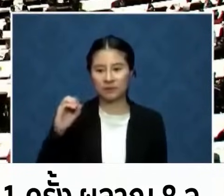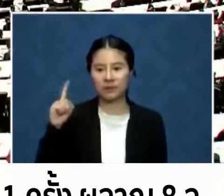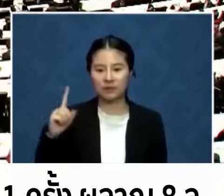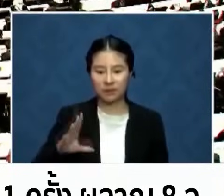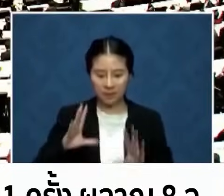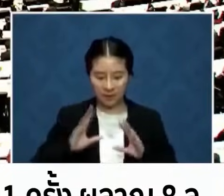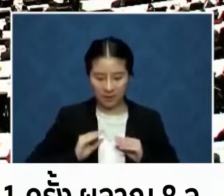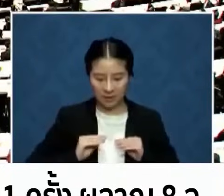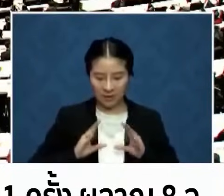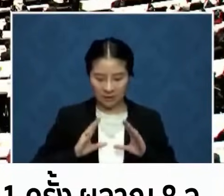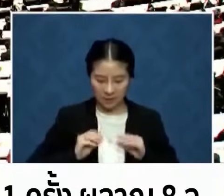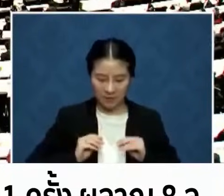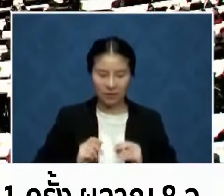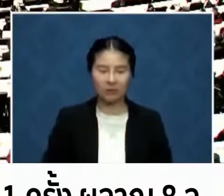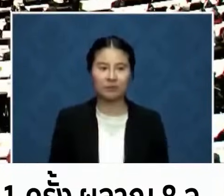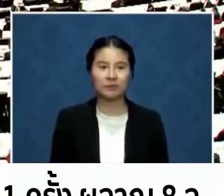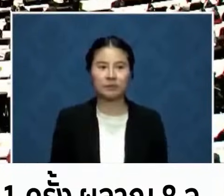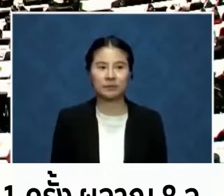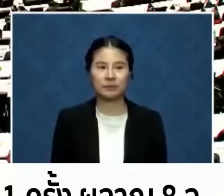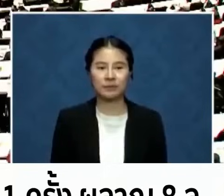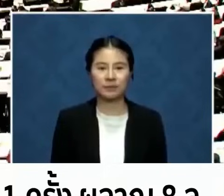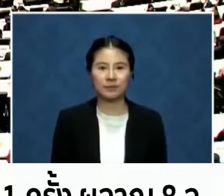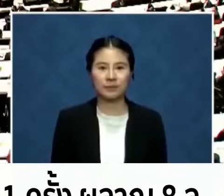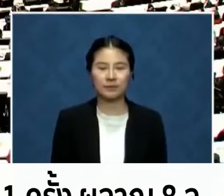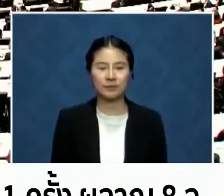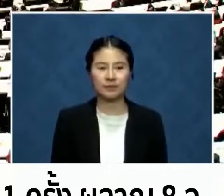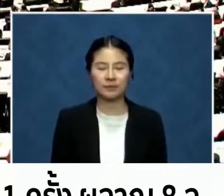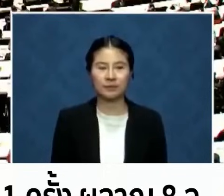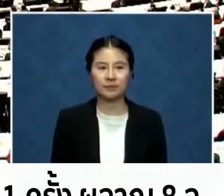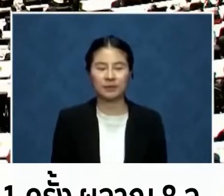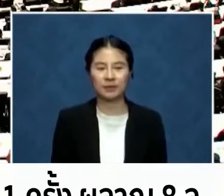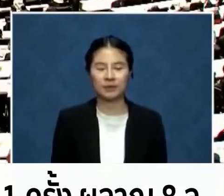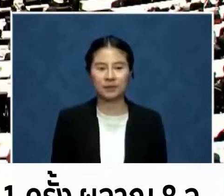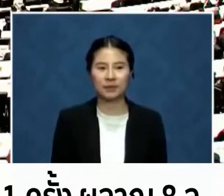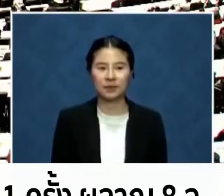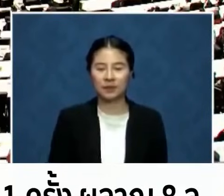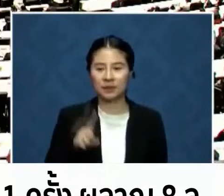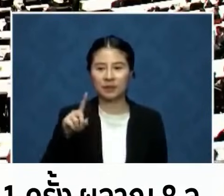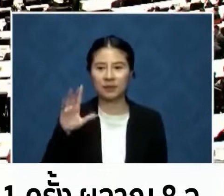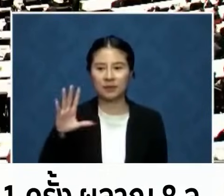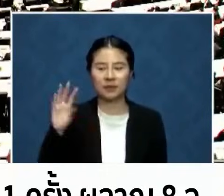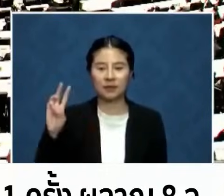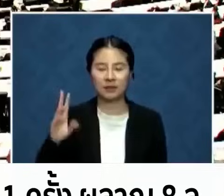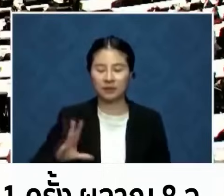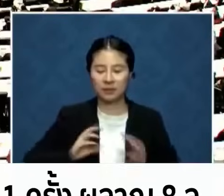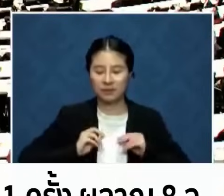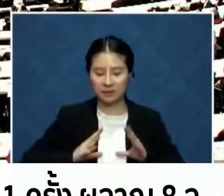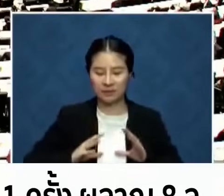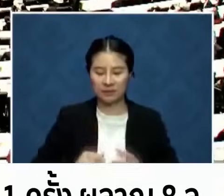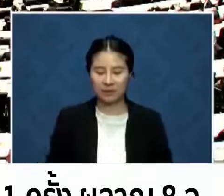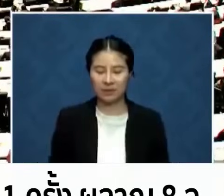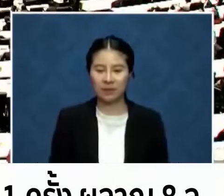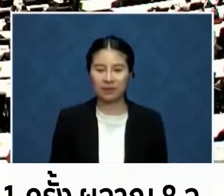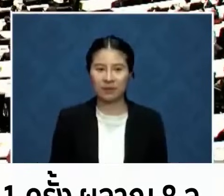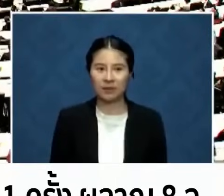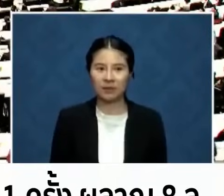จากเหล่าบรรดากองเชียร์บางฝ่ายว่ากูสั่งให้มึงแสดงตนกูสั่งให้มึงลงมัติไม่อยากลงมัติลาออกไป